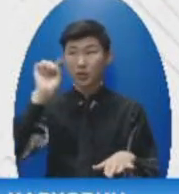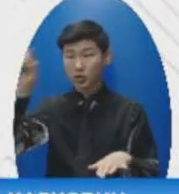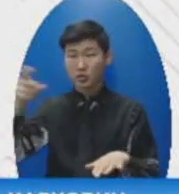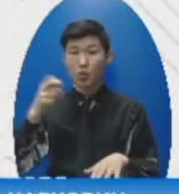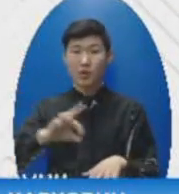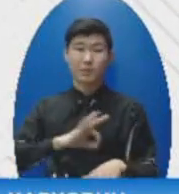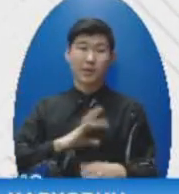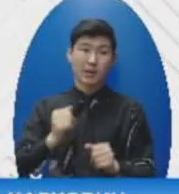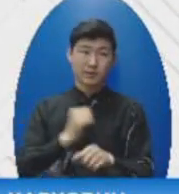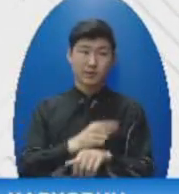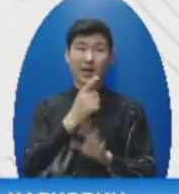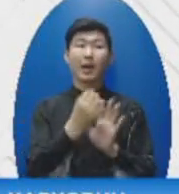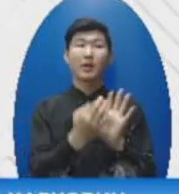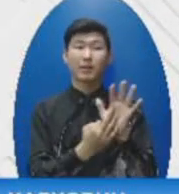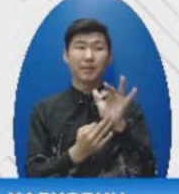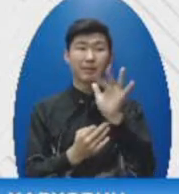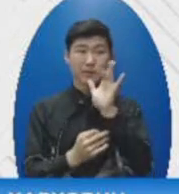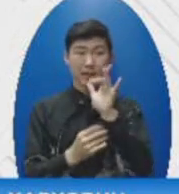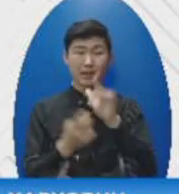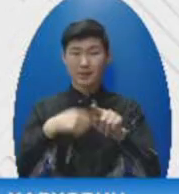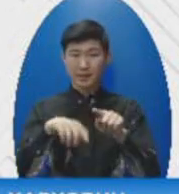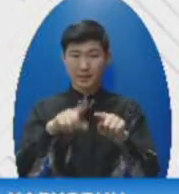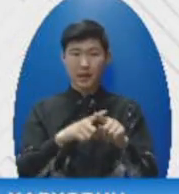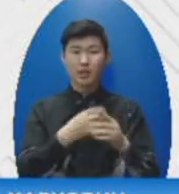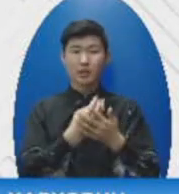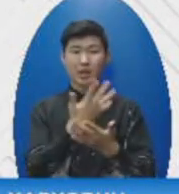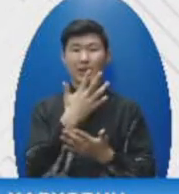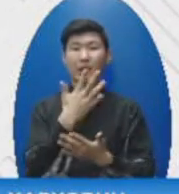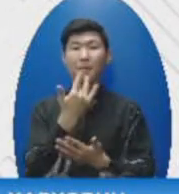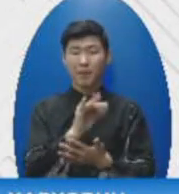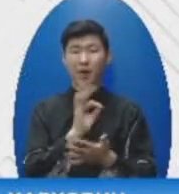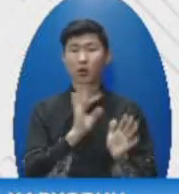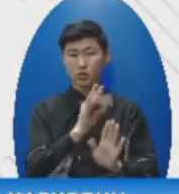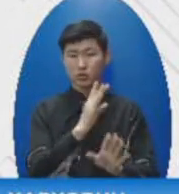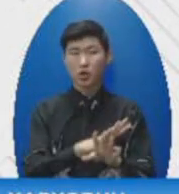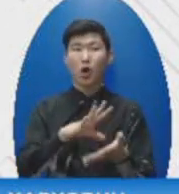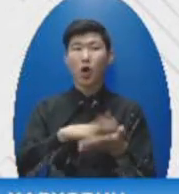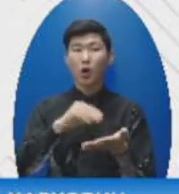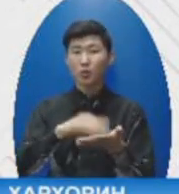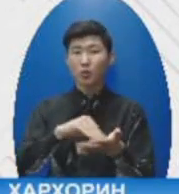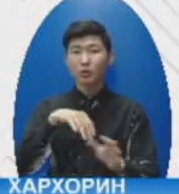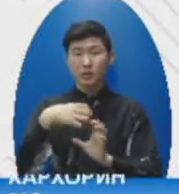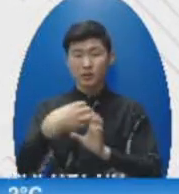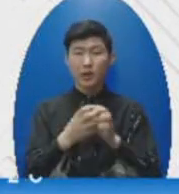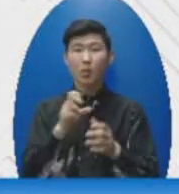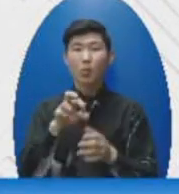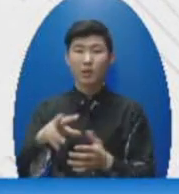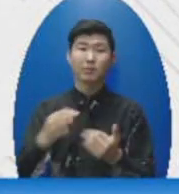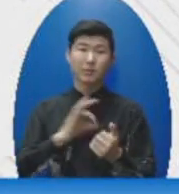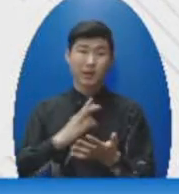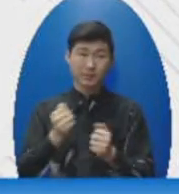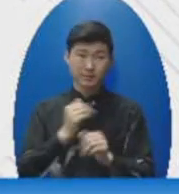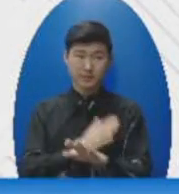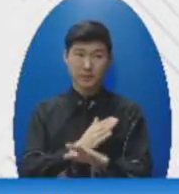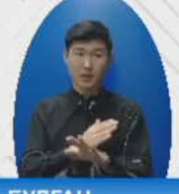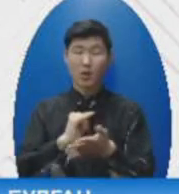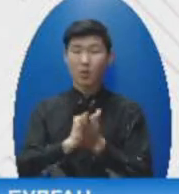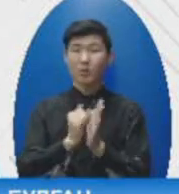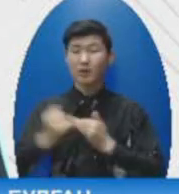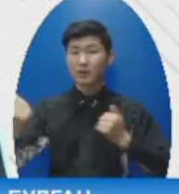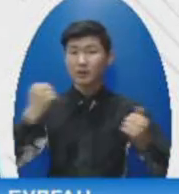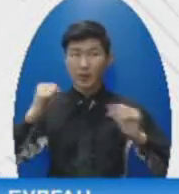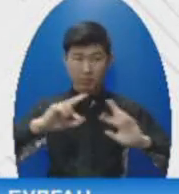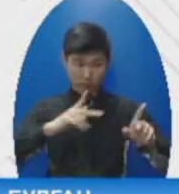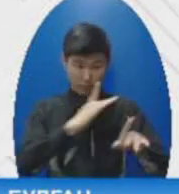авлаа. 18 нас маань тэгээд шагналт 5-р байранд орлоо. Оюутны англиэл дэлхийд хүрэл авлаа. Хүн нь тамирчны өөрчлөгч